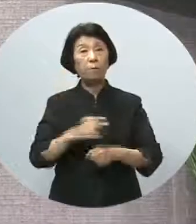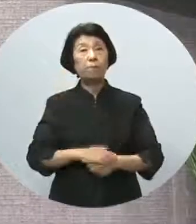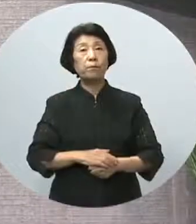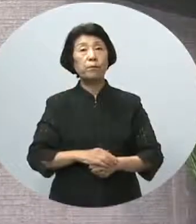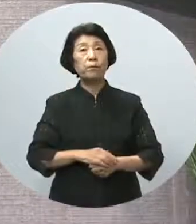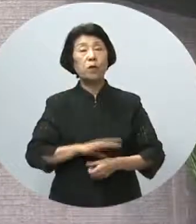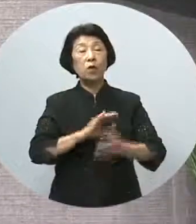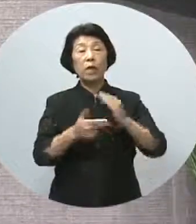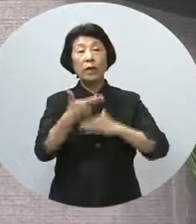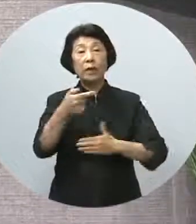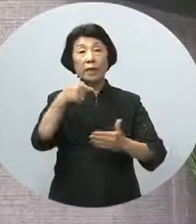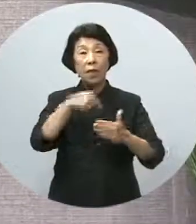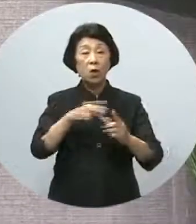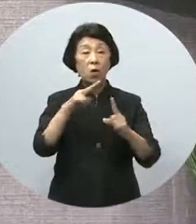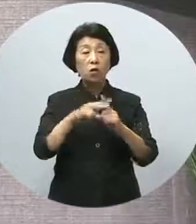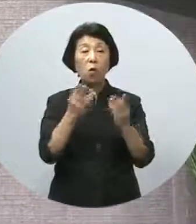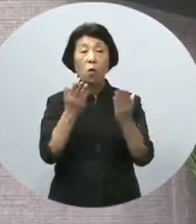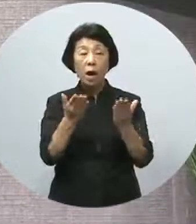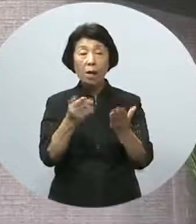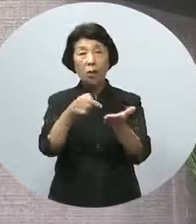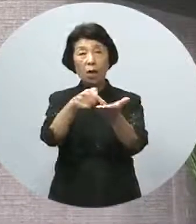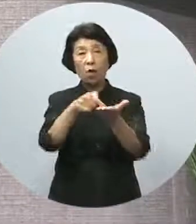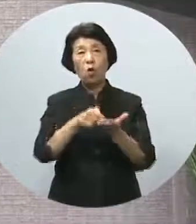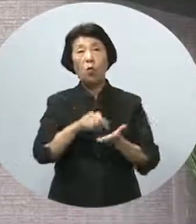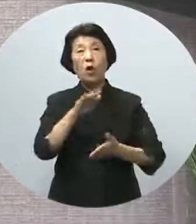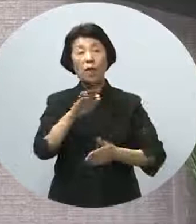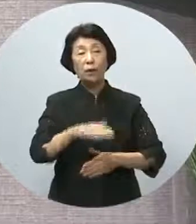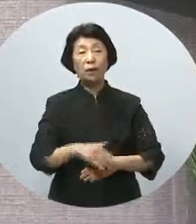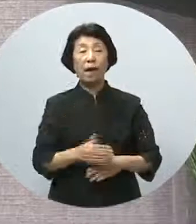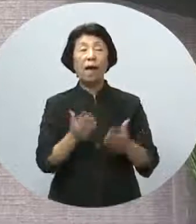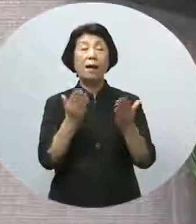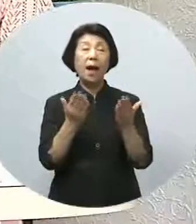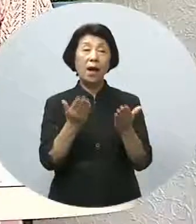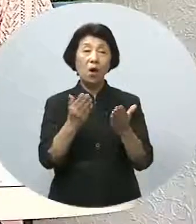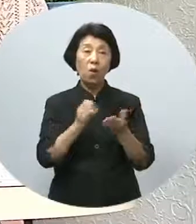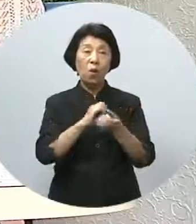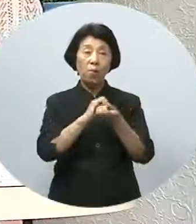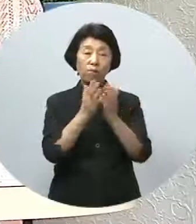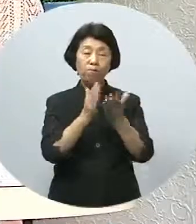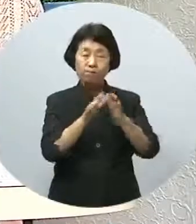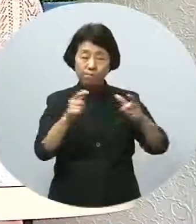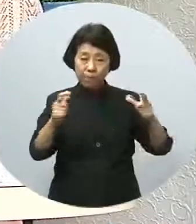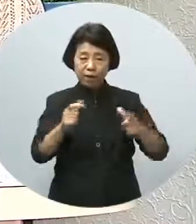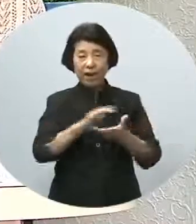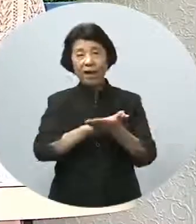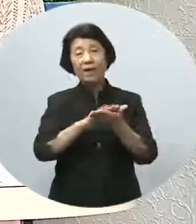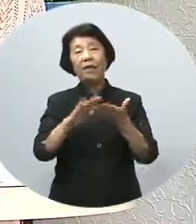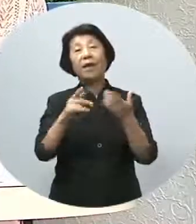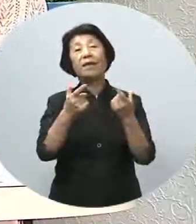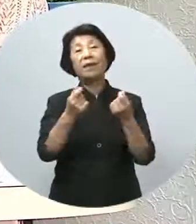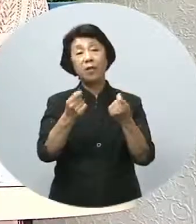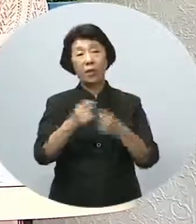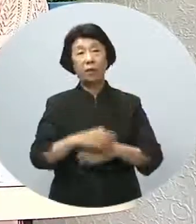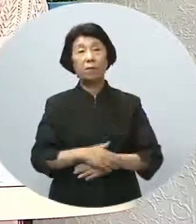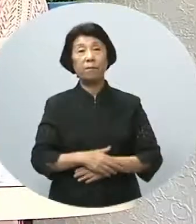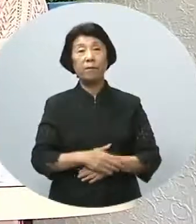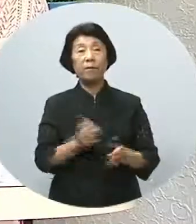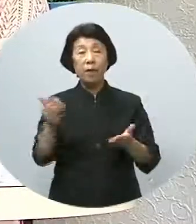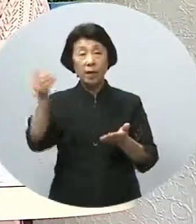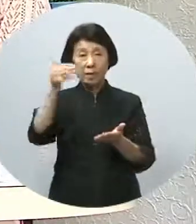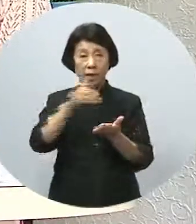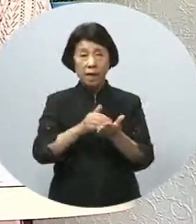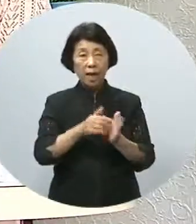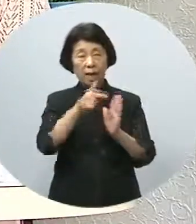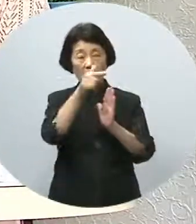う市内の小学校から応募がありました学校のは彼だけれですはい最後